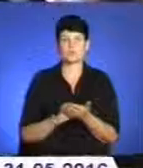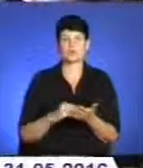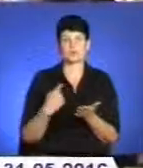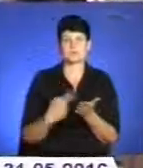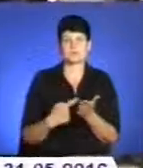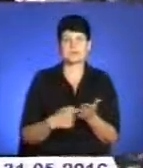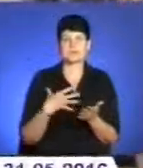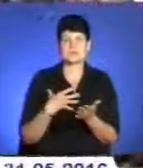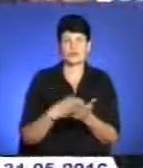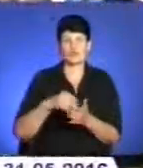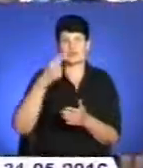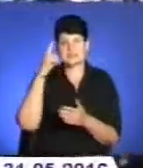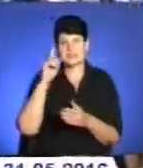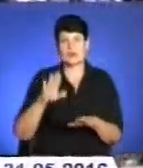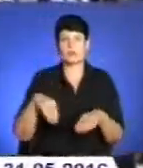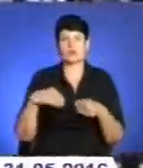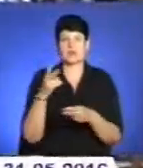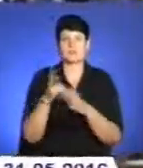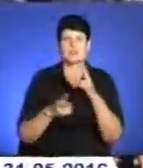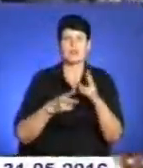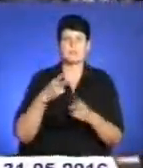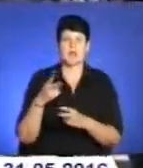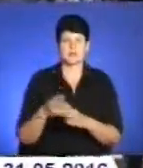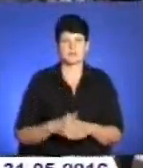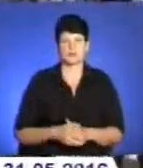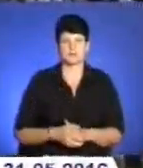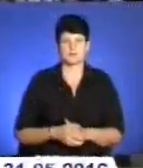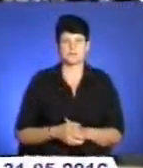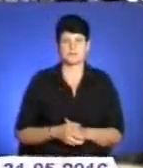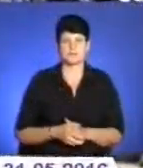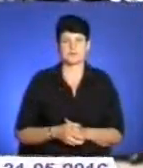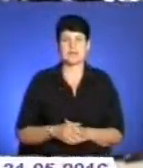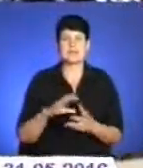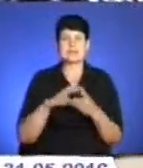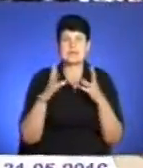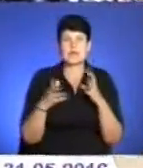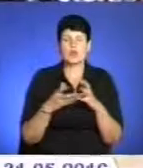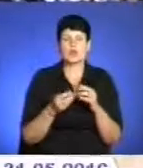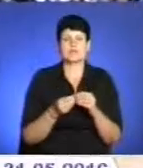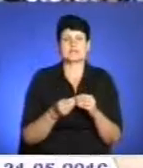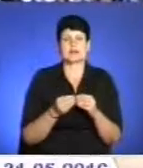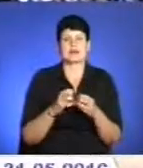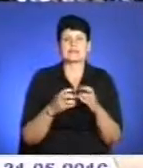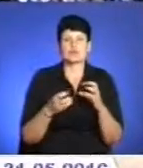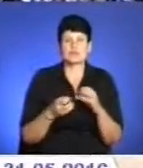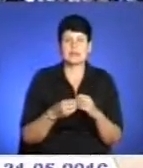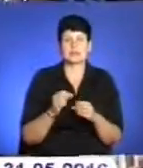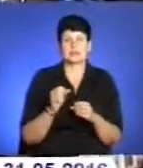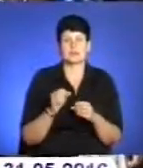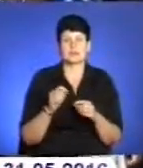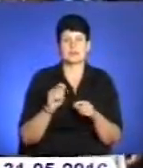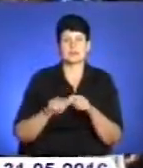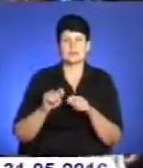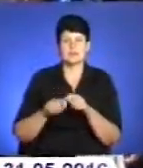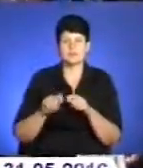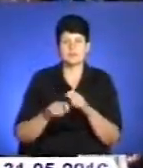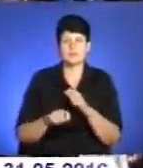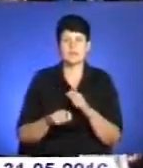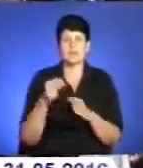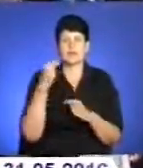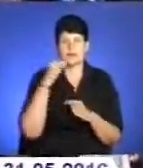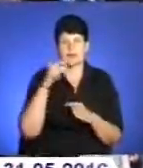за словами Андрія Трофимчука, не є остаточними. Ті, хто претендував на медалі, але не впорався із завданнями, при